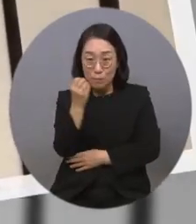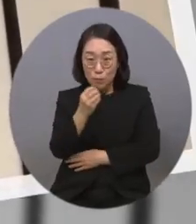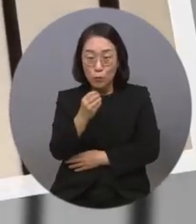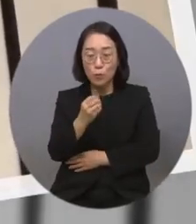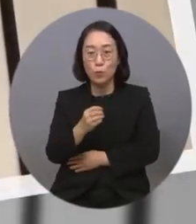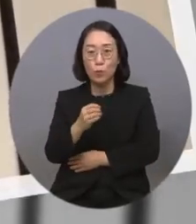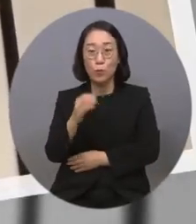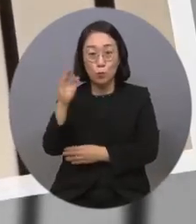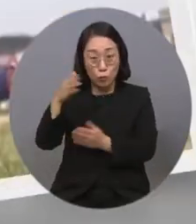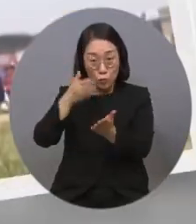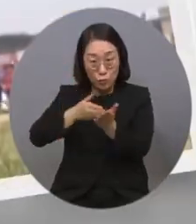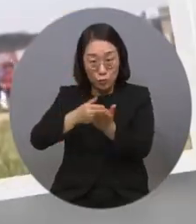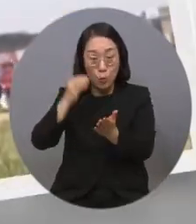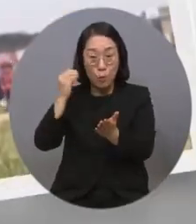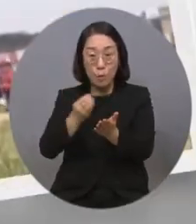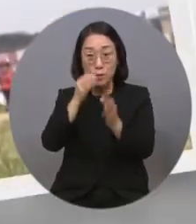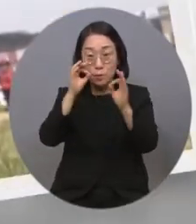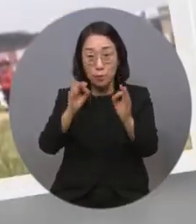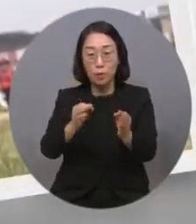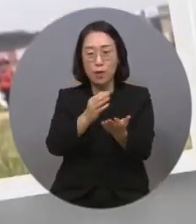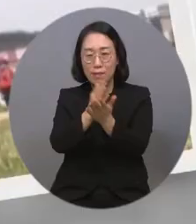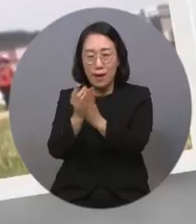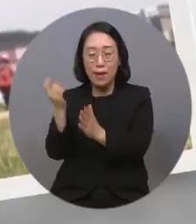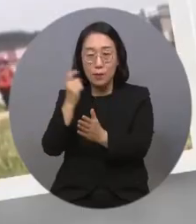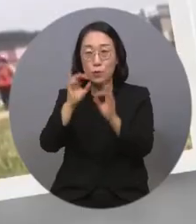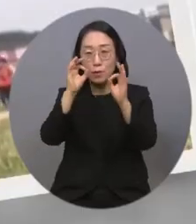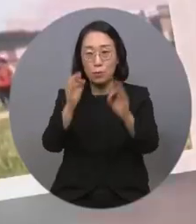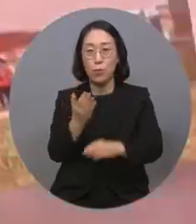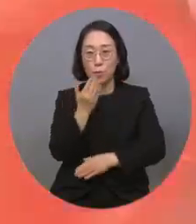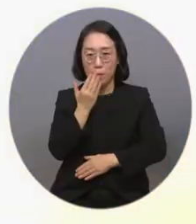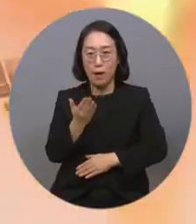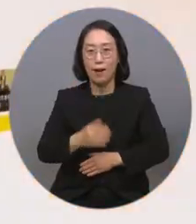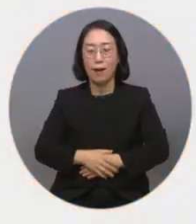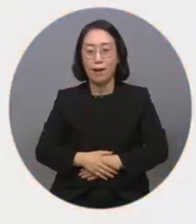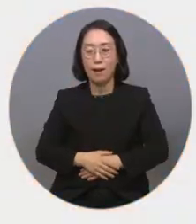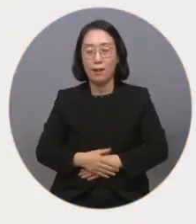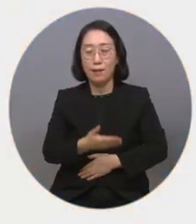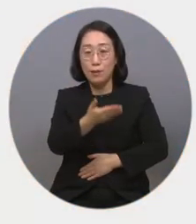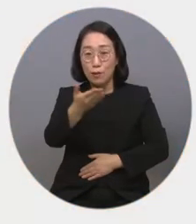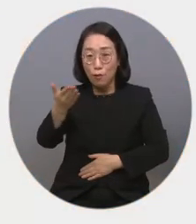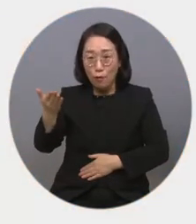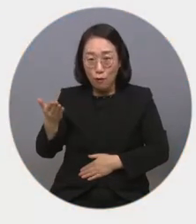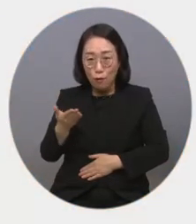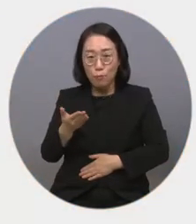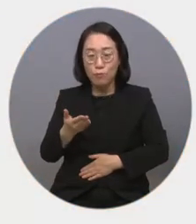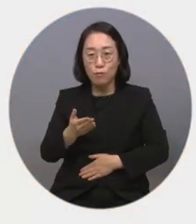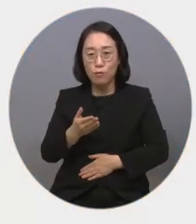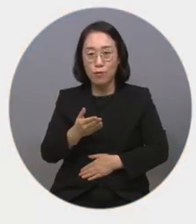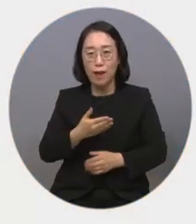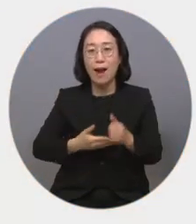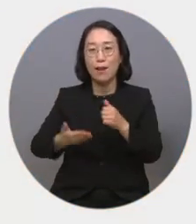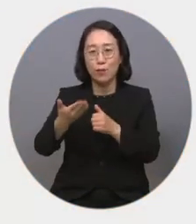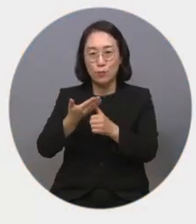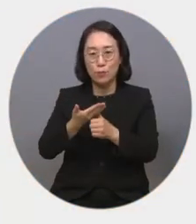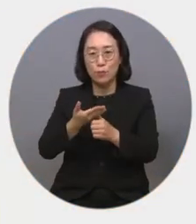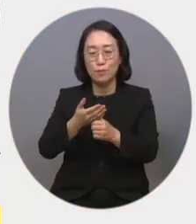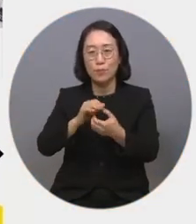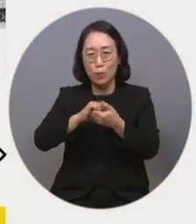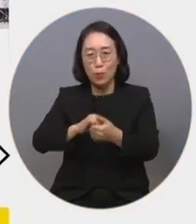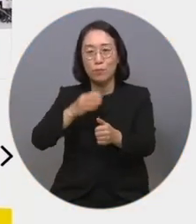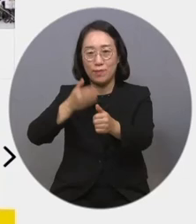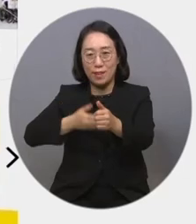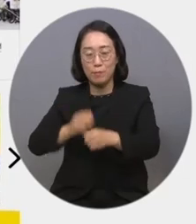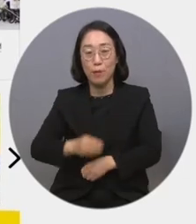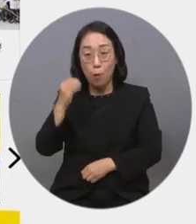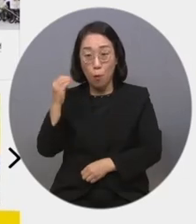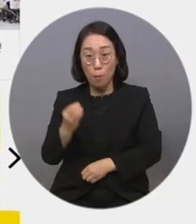웰페어뉴스 홈페이지를 통해 보다 다양한 소식을 접할 수 있습니다. 시청자 여러분의 제보를 기다립니다. 웰페어뉴스